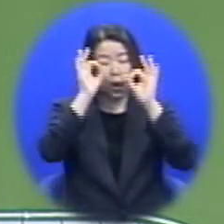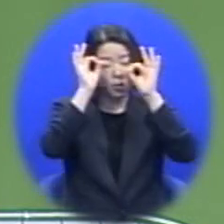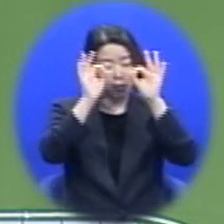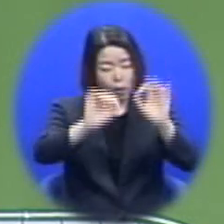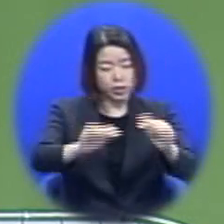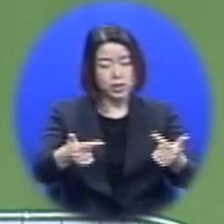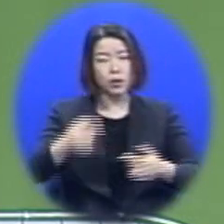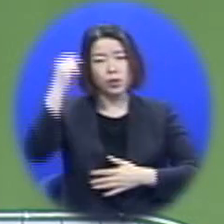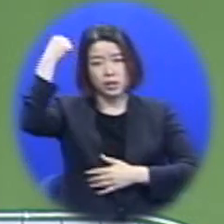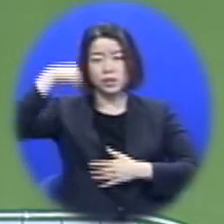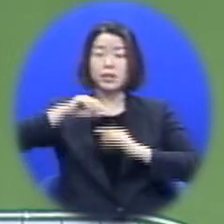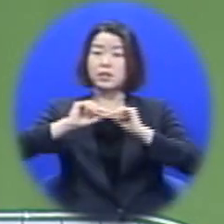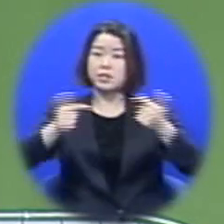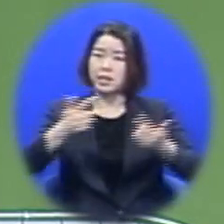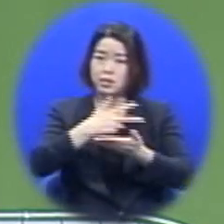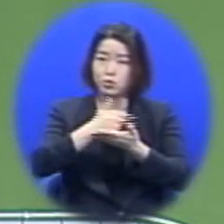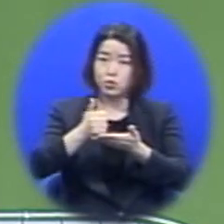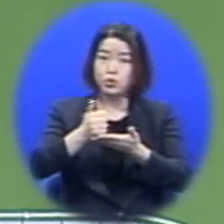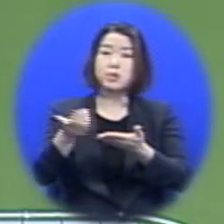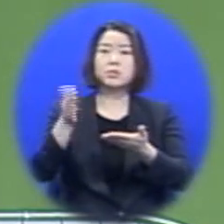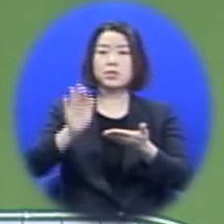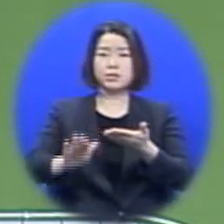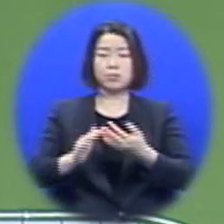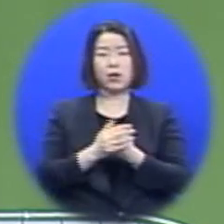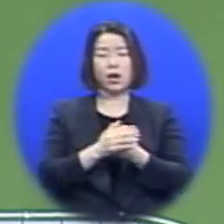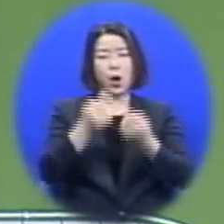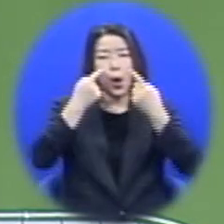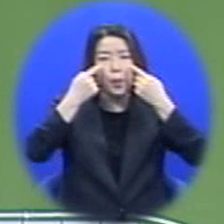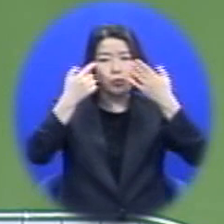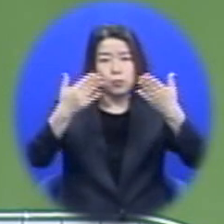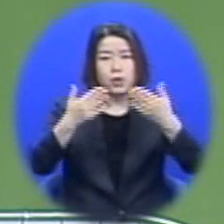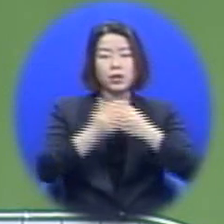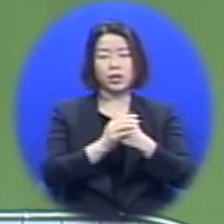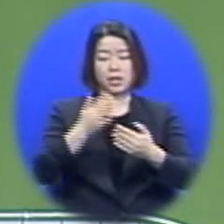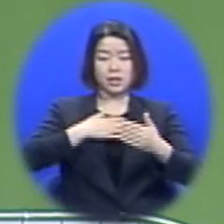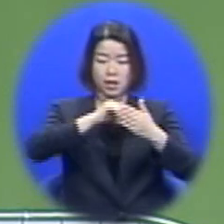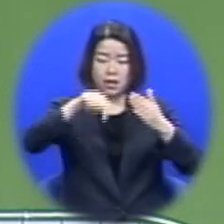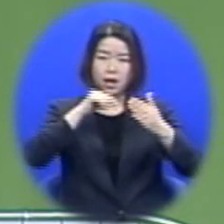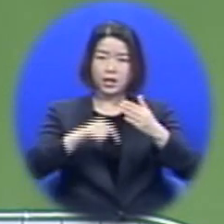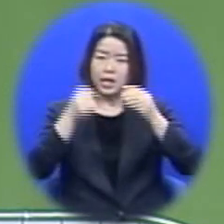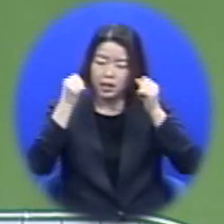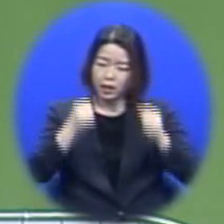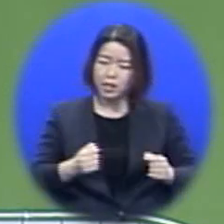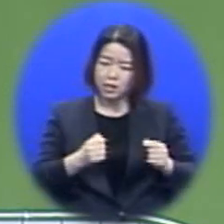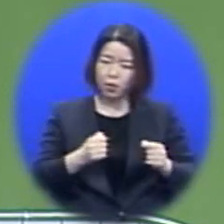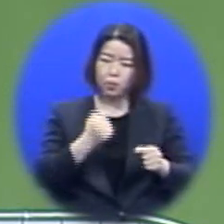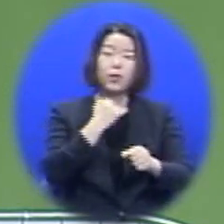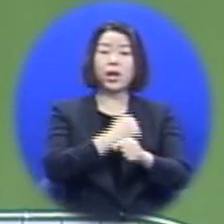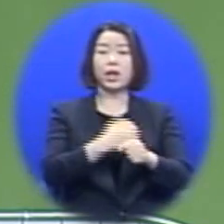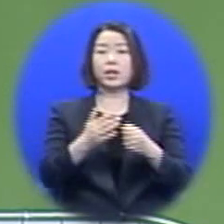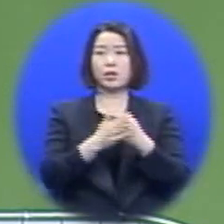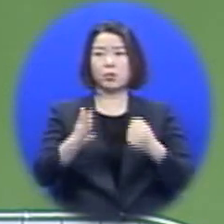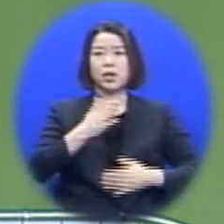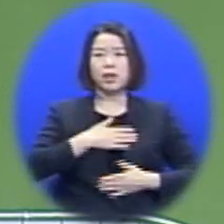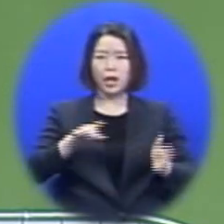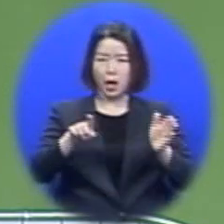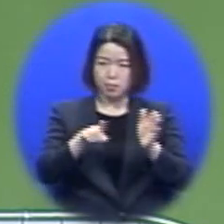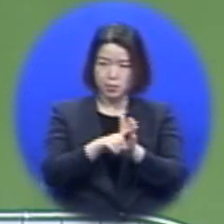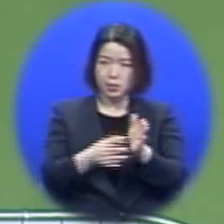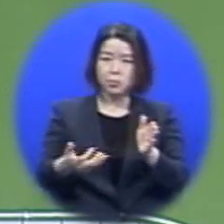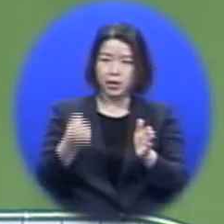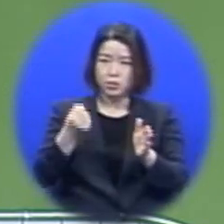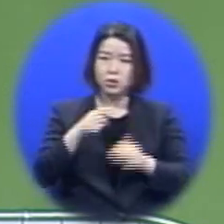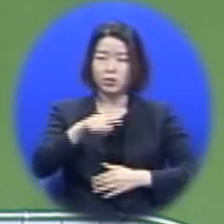보이지도 않고 느껴지지도 않는 주님이지만 분명히 주님이 내 안에 계시다고 하셨으니 내가 믿음으로 그